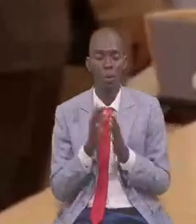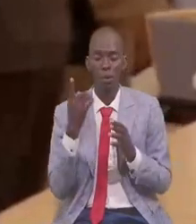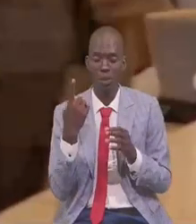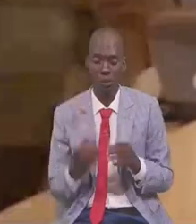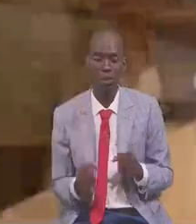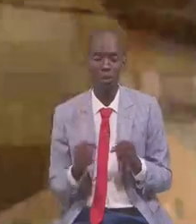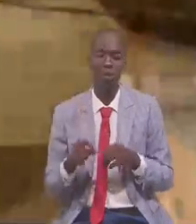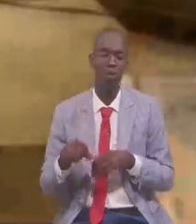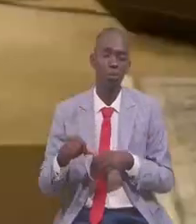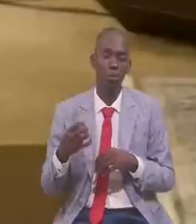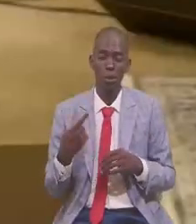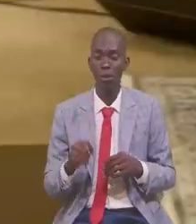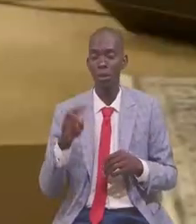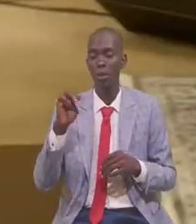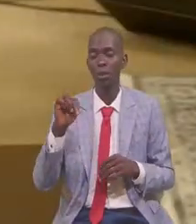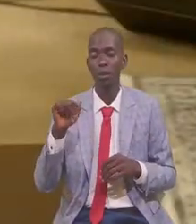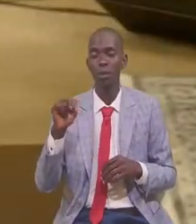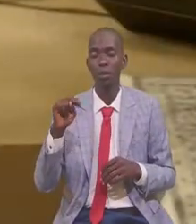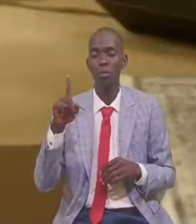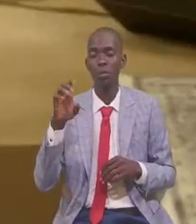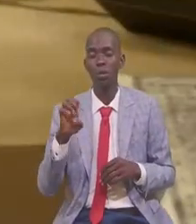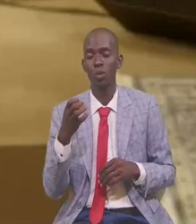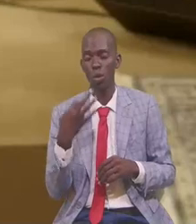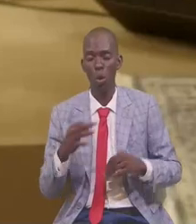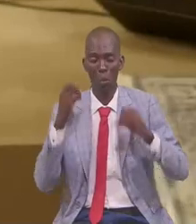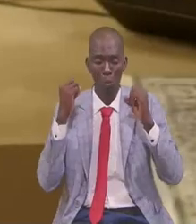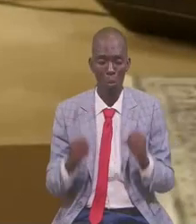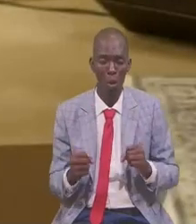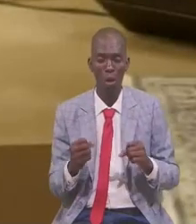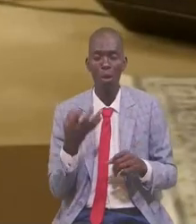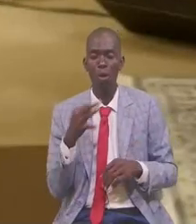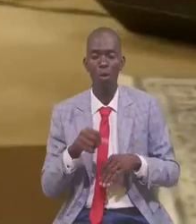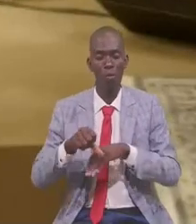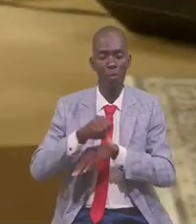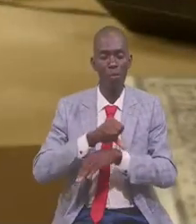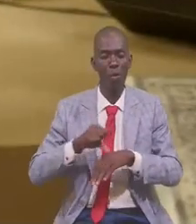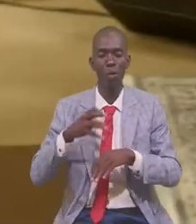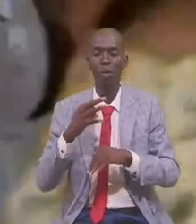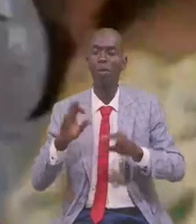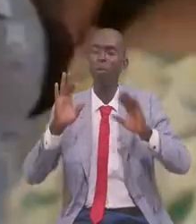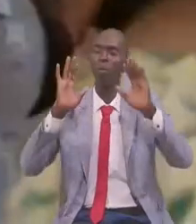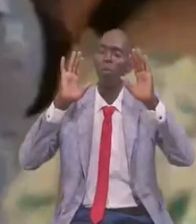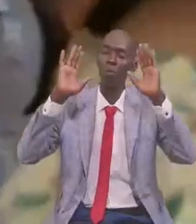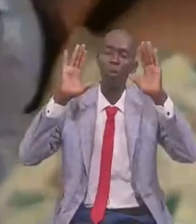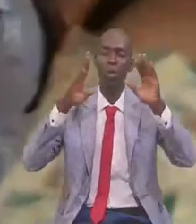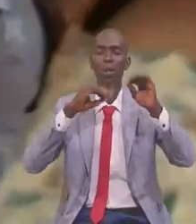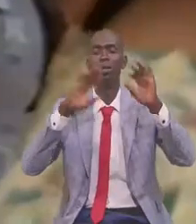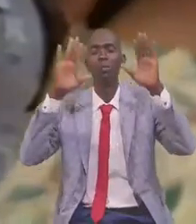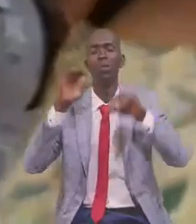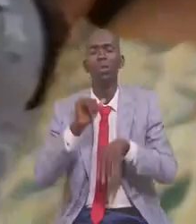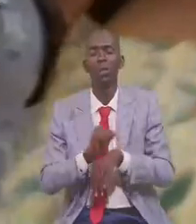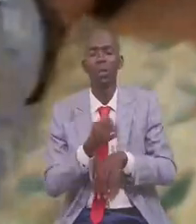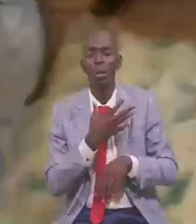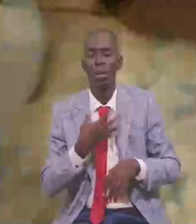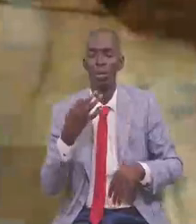le manteau d'onction, le manteau des signes et des prodiges et le manteau de la prédication,